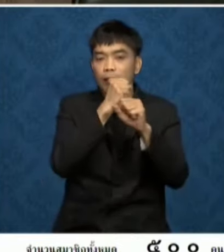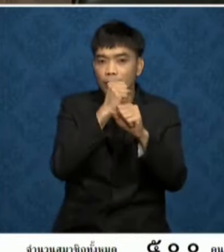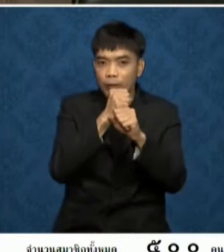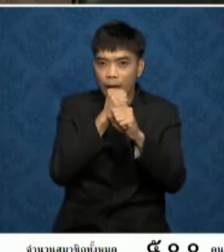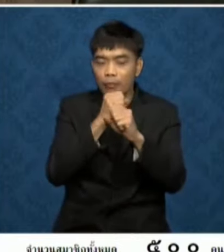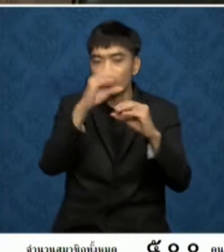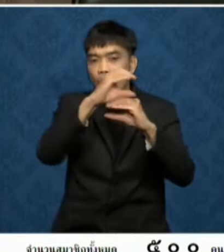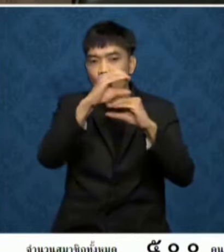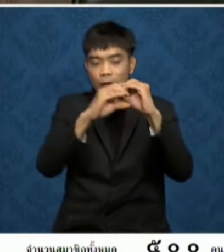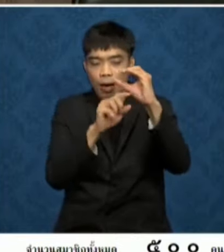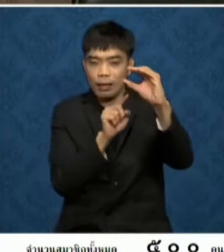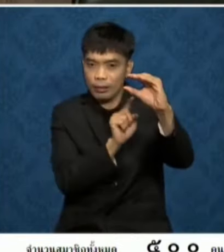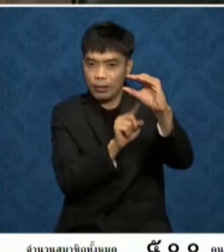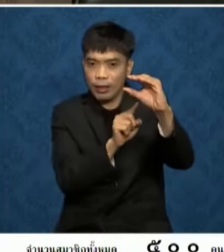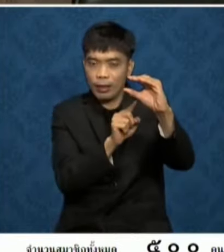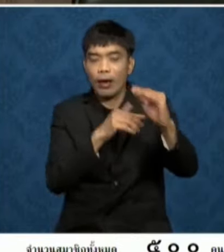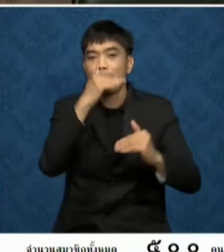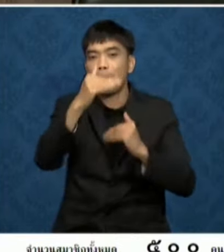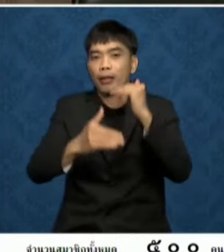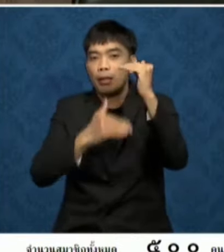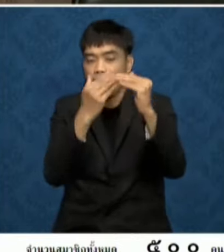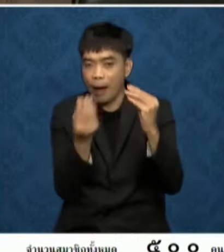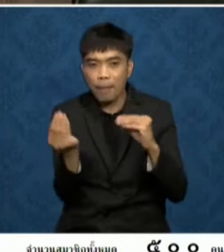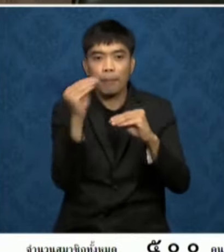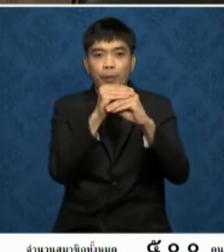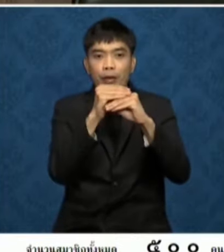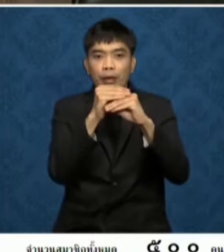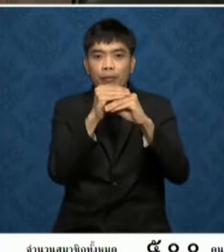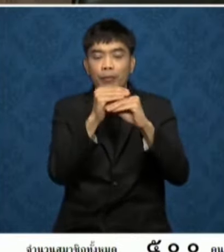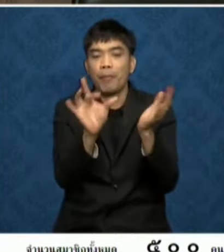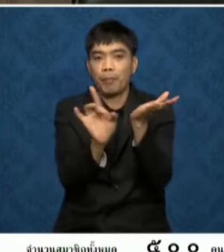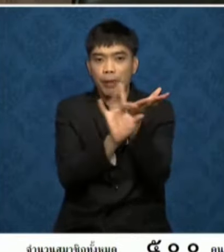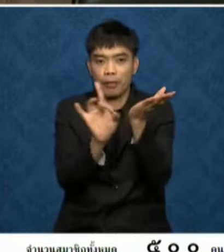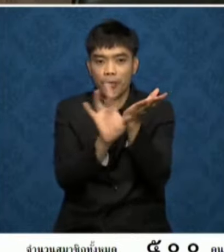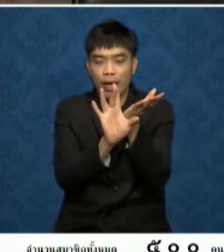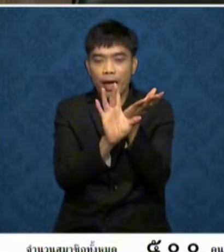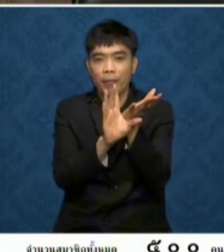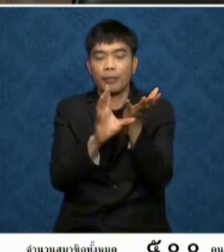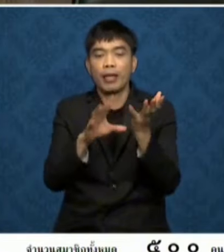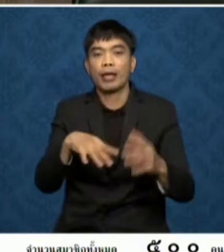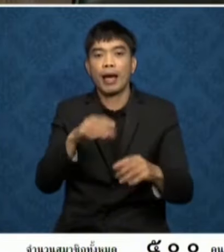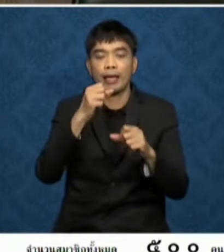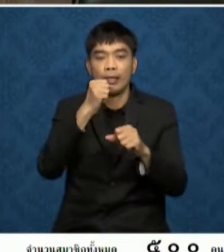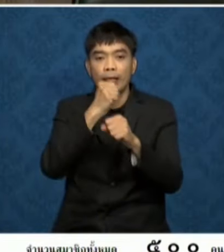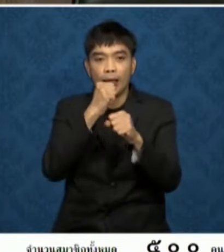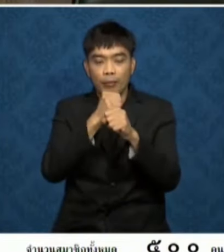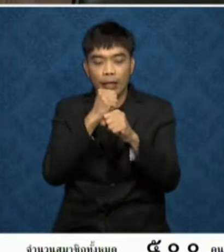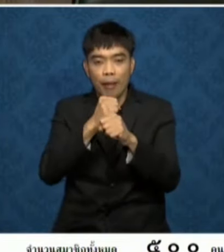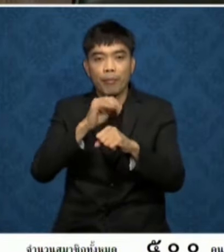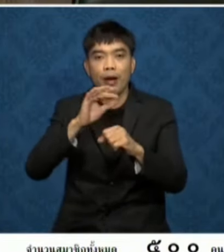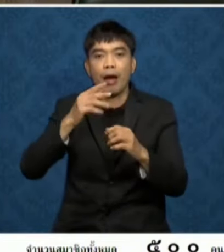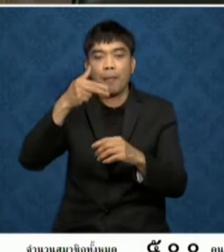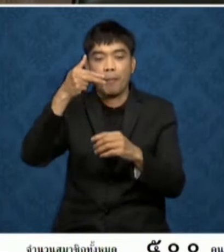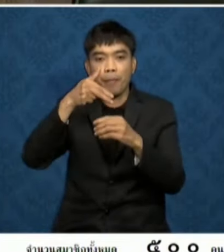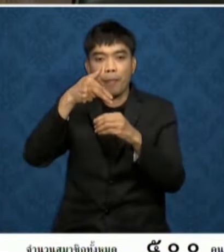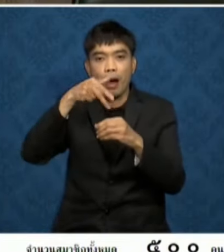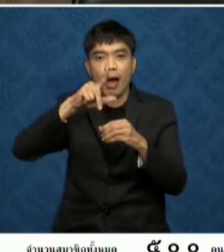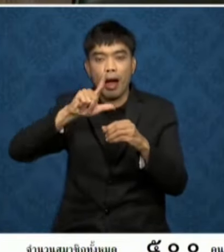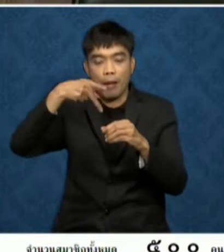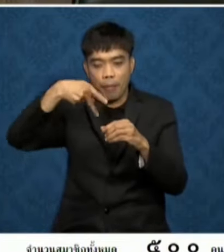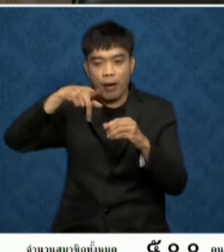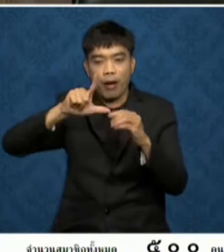งการนึงครับเรียกว่าโครงการพัฒนาและเพิ่มประสิทธิภาพในการใช้พลังงานด้านพลังงานทดแทนนะครับเป็นเป้าหมายนี้แล้วก็เ